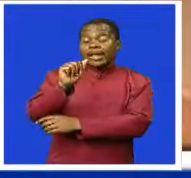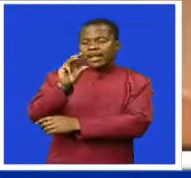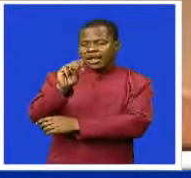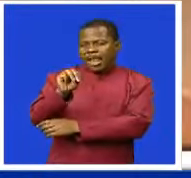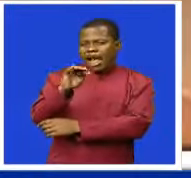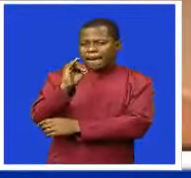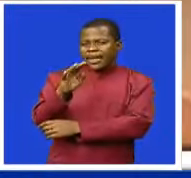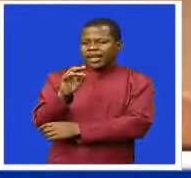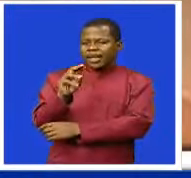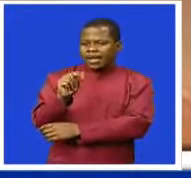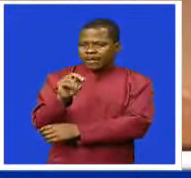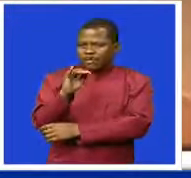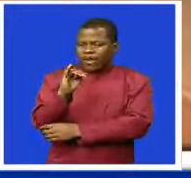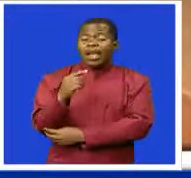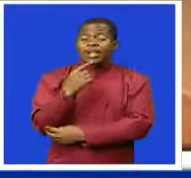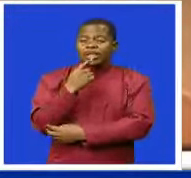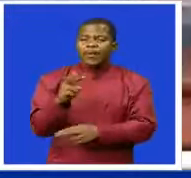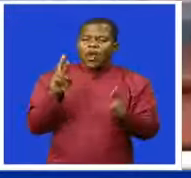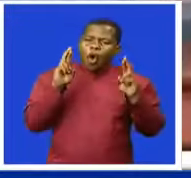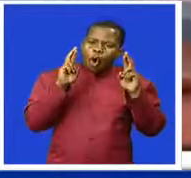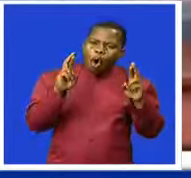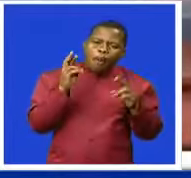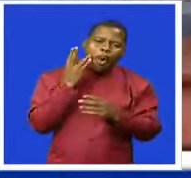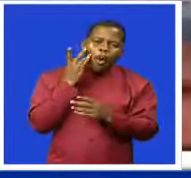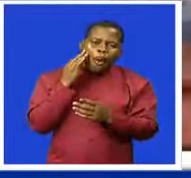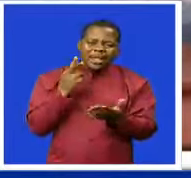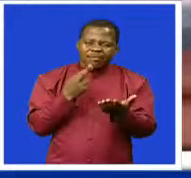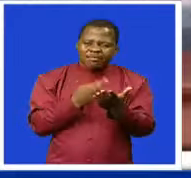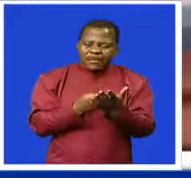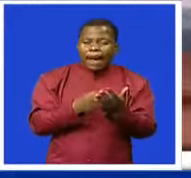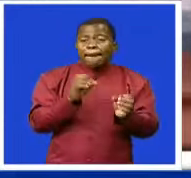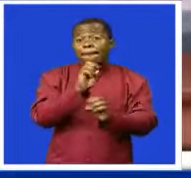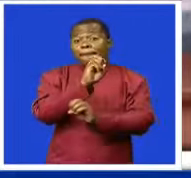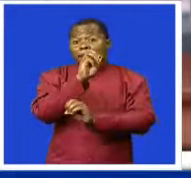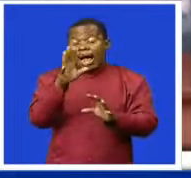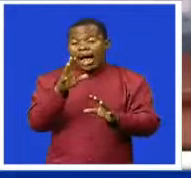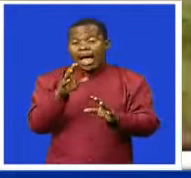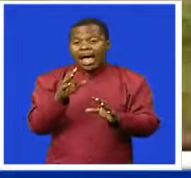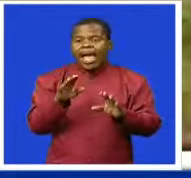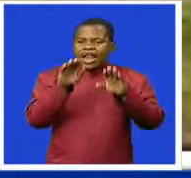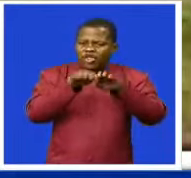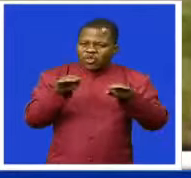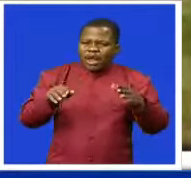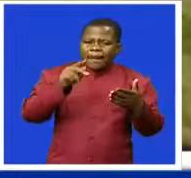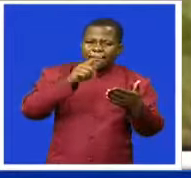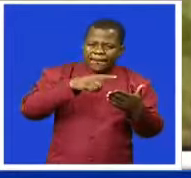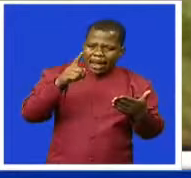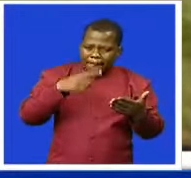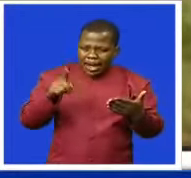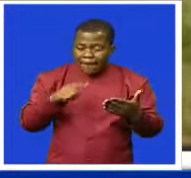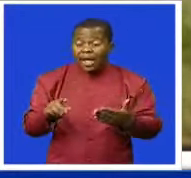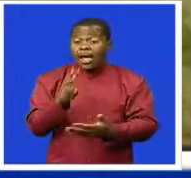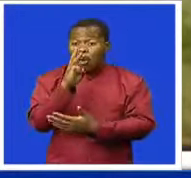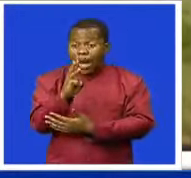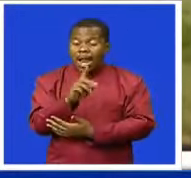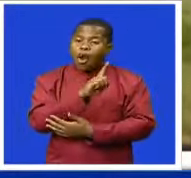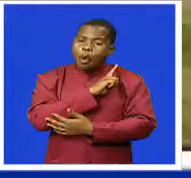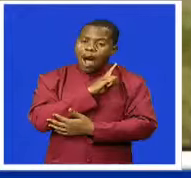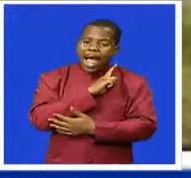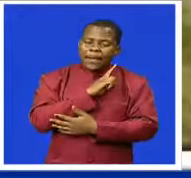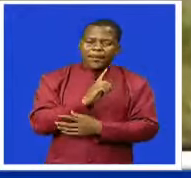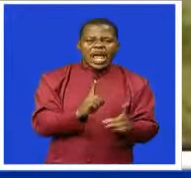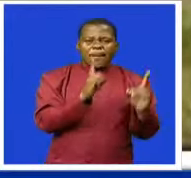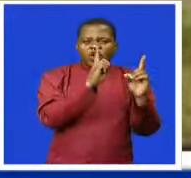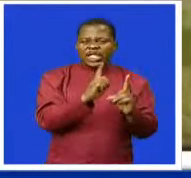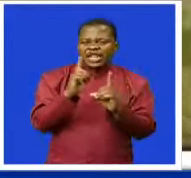yelihlolo njengoba bothishela kanye nabo bafundzi babonakele basebenda ngekuti khandla. Lengcinamba ke kuthi betela esikolweni